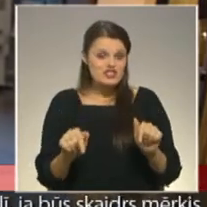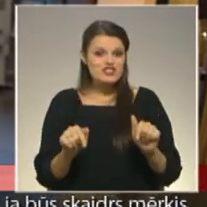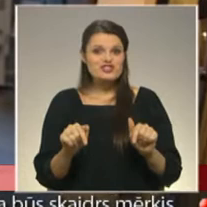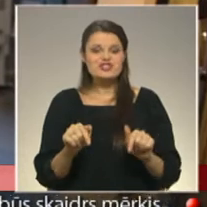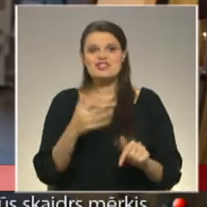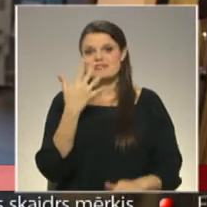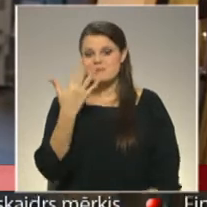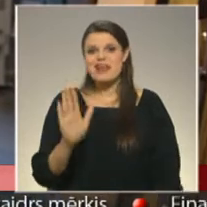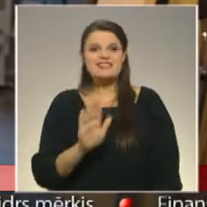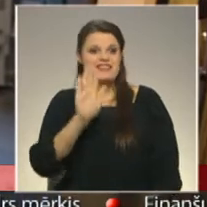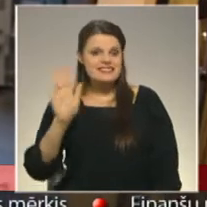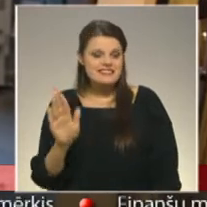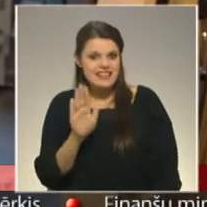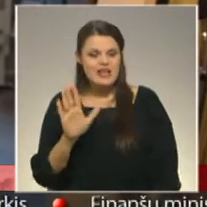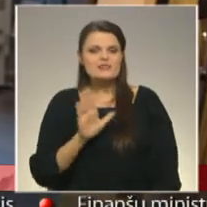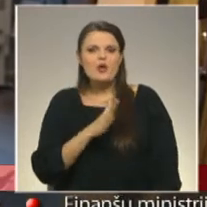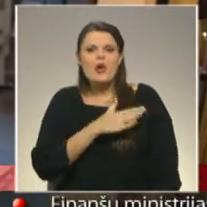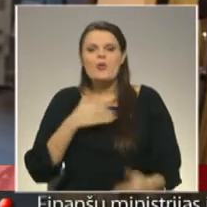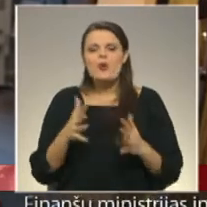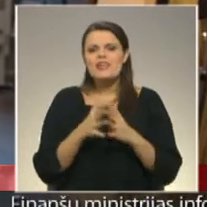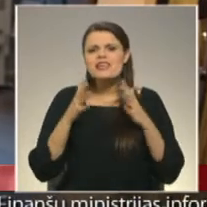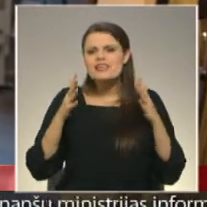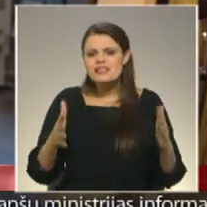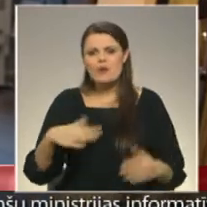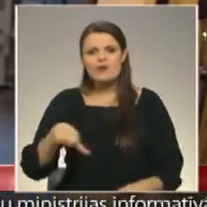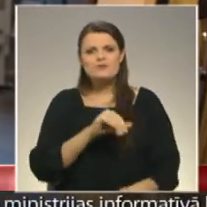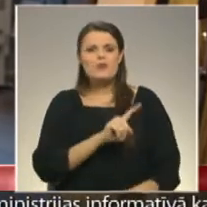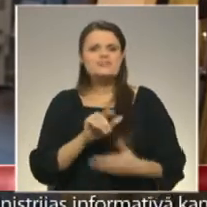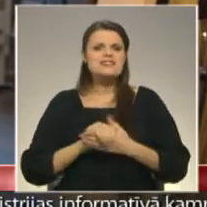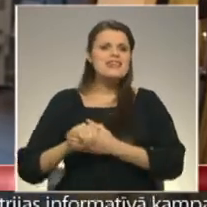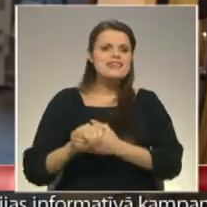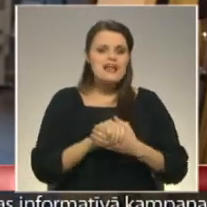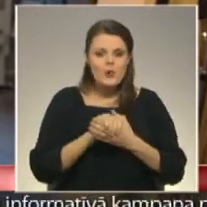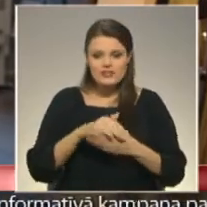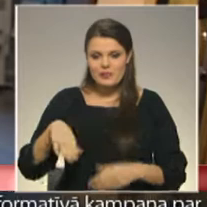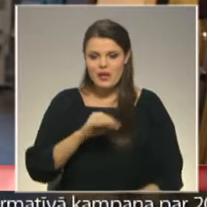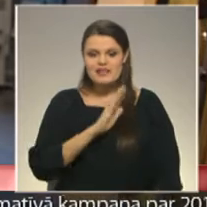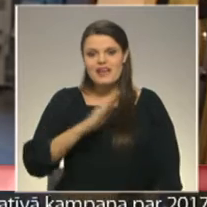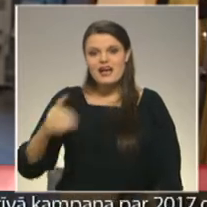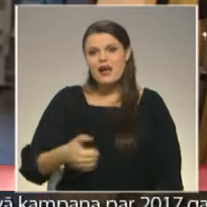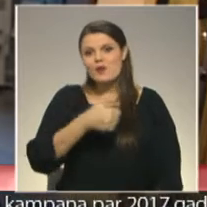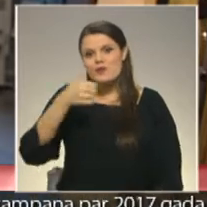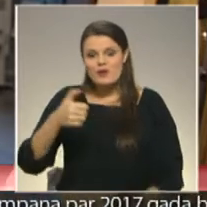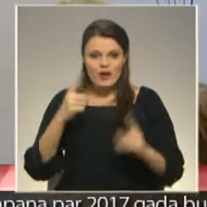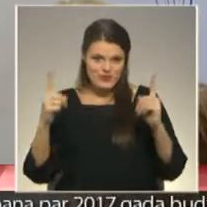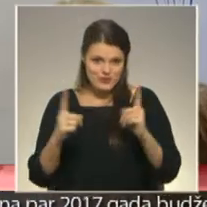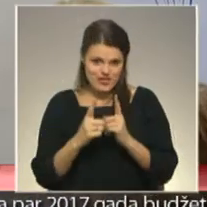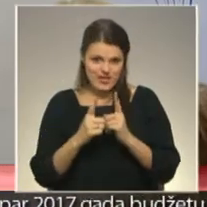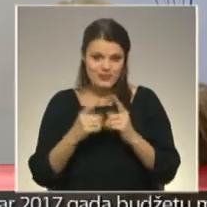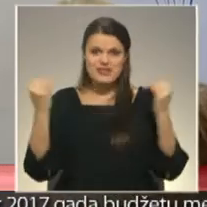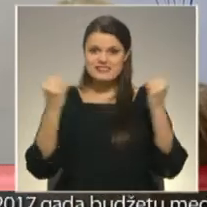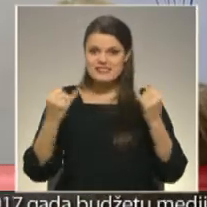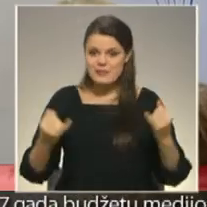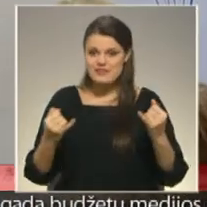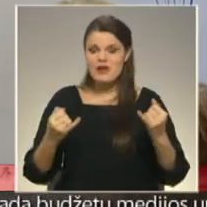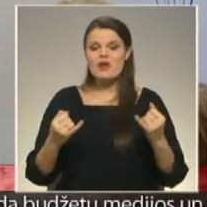šīs te 5 dienas, tas bija ļoti daudz, un mums ir šī draudzība, un mēs katru gadu tiekamies.